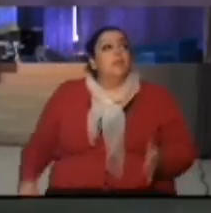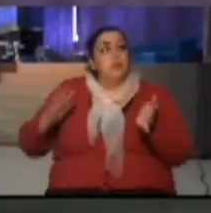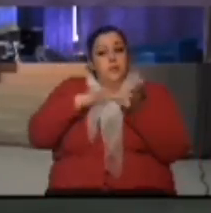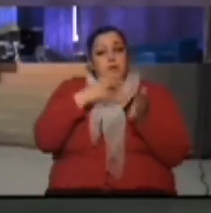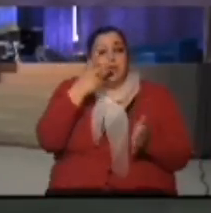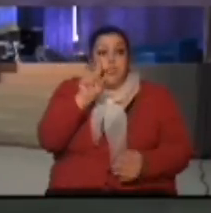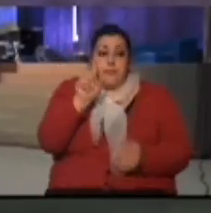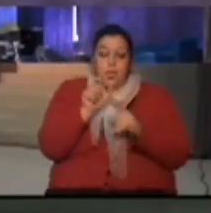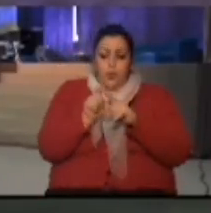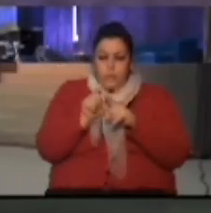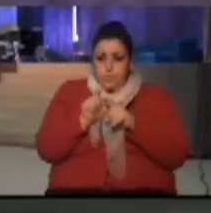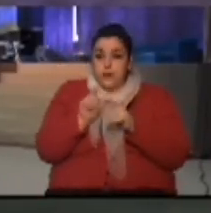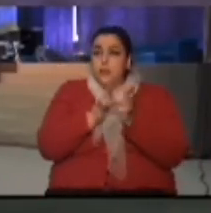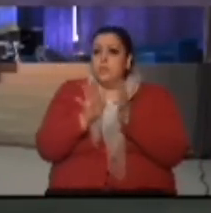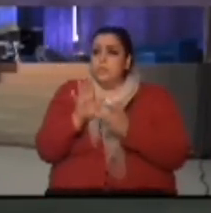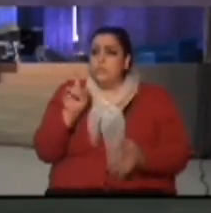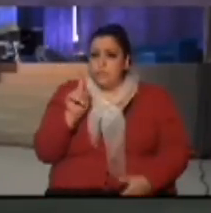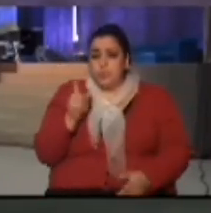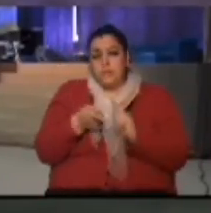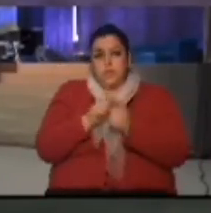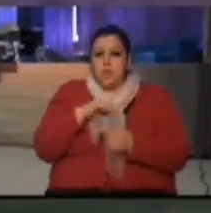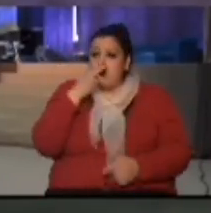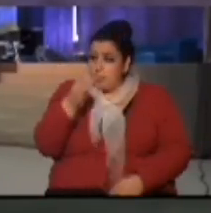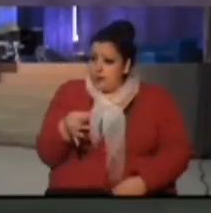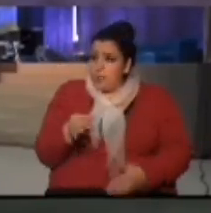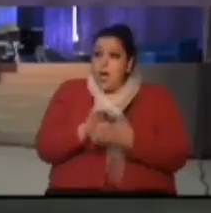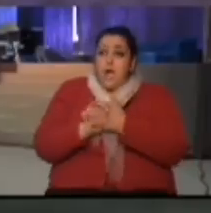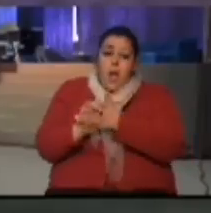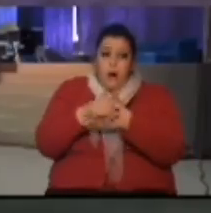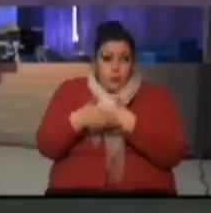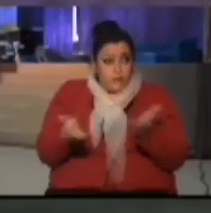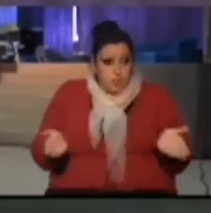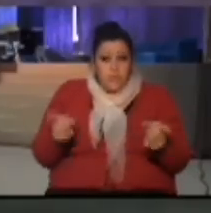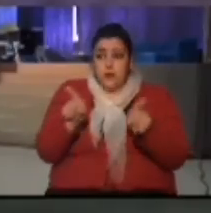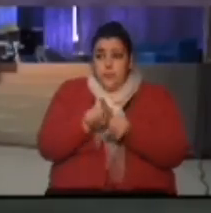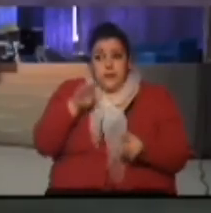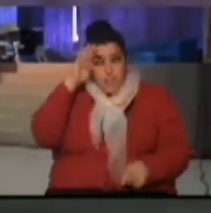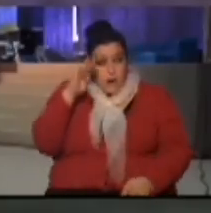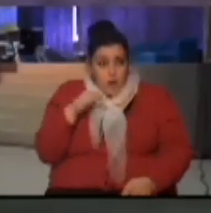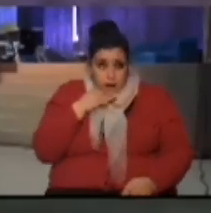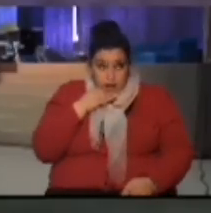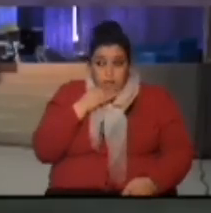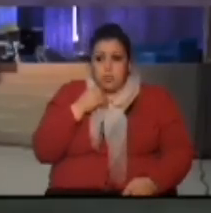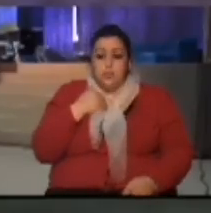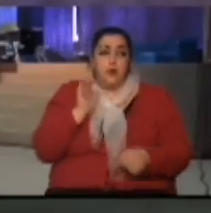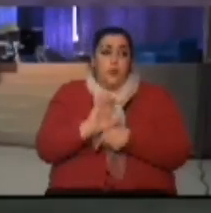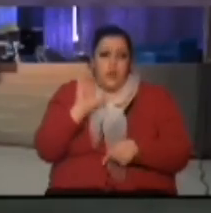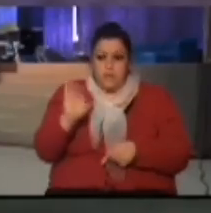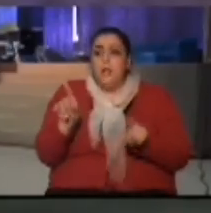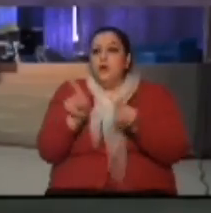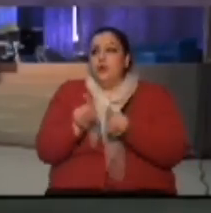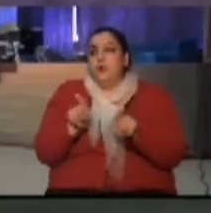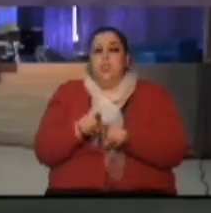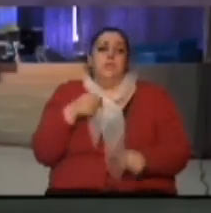խոսք։ Հիսուսը դարձյալ ասեց նրանց. Խաղաղություն ձեզ, ինչպես իմ հայրն է ինձ ուղարկել, այնպես էլ ես եմ ձեզ